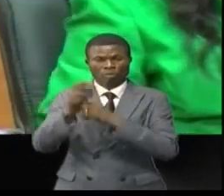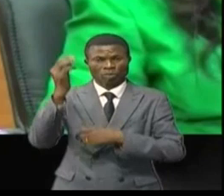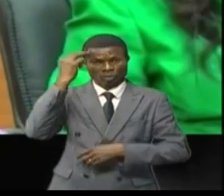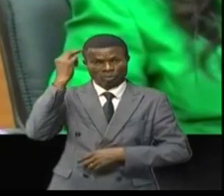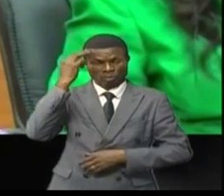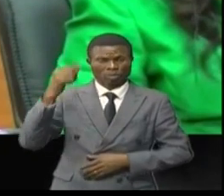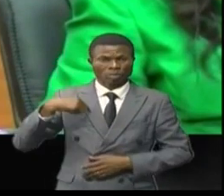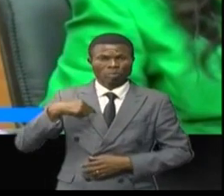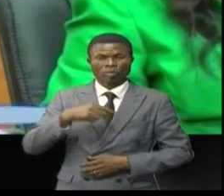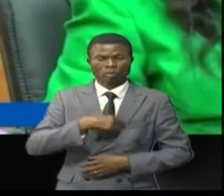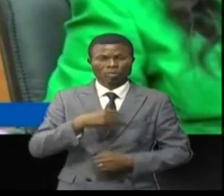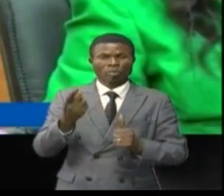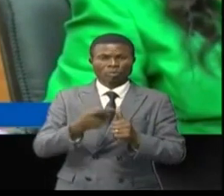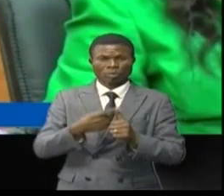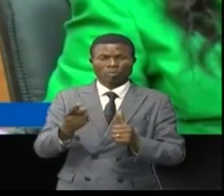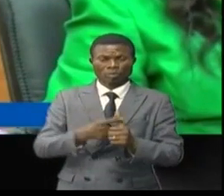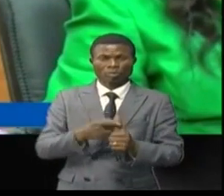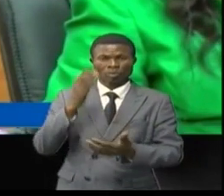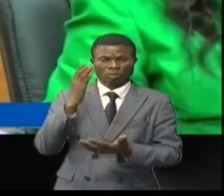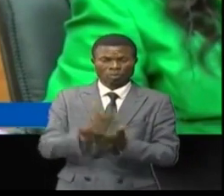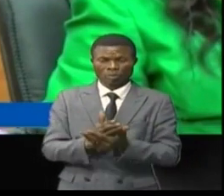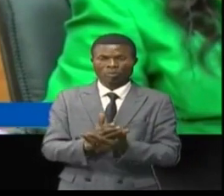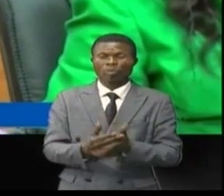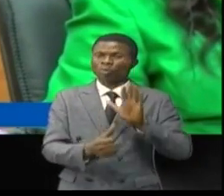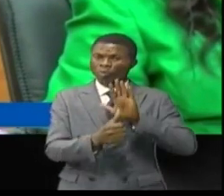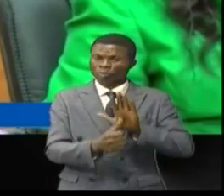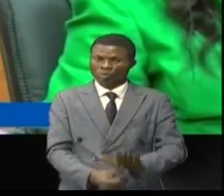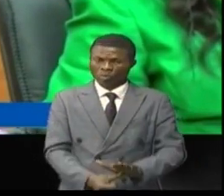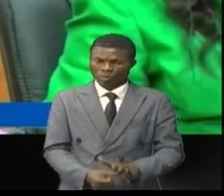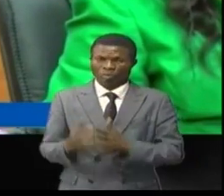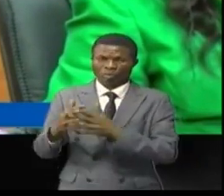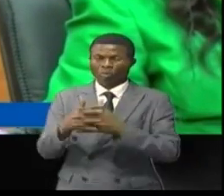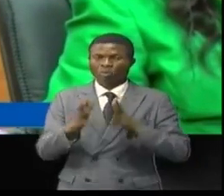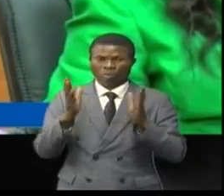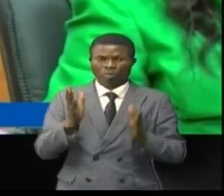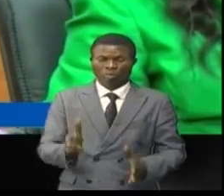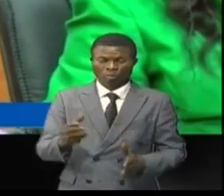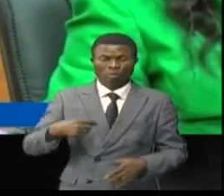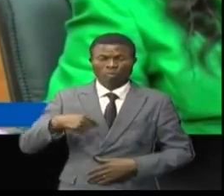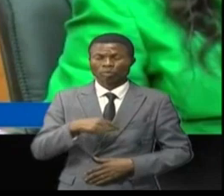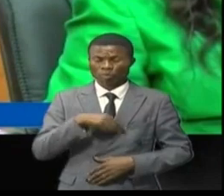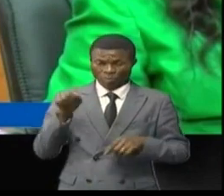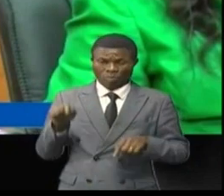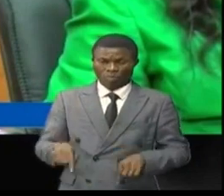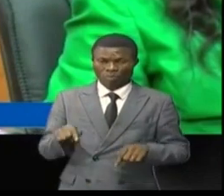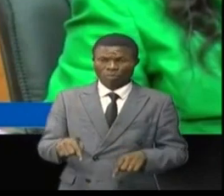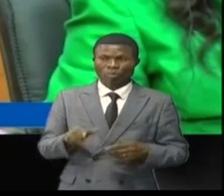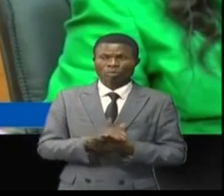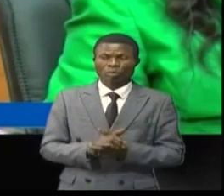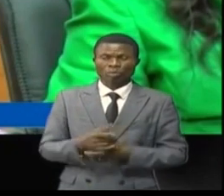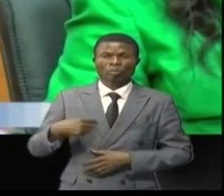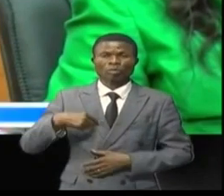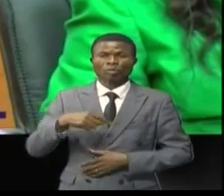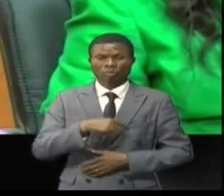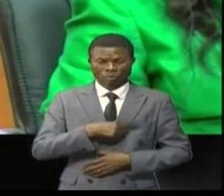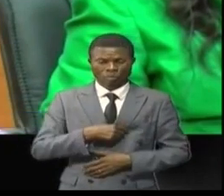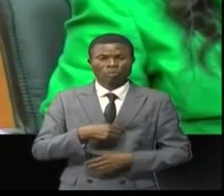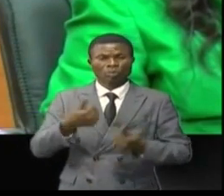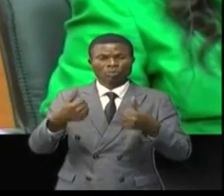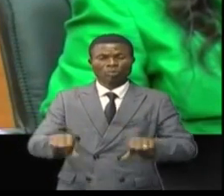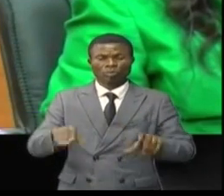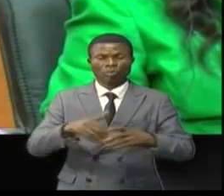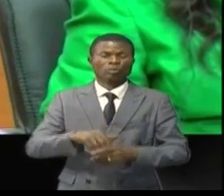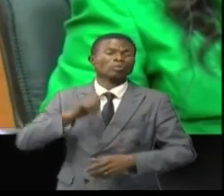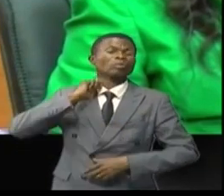mentalité. Il faut sortir de la domination, parce qu'en fait, nous sommes là dans une sorte de domination. Nous